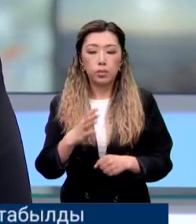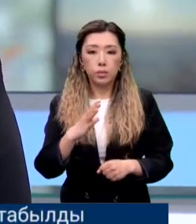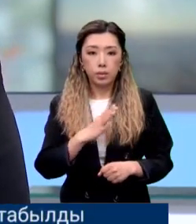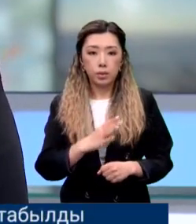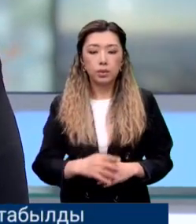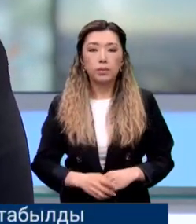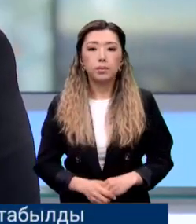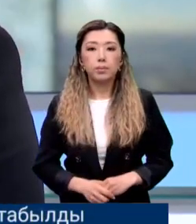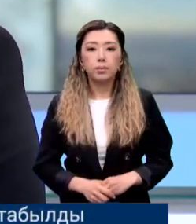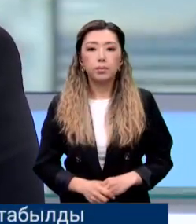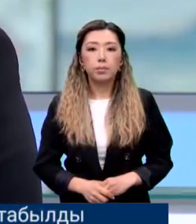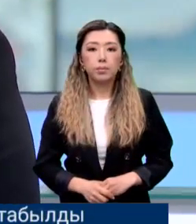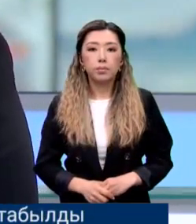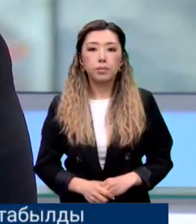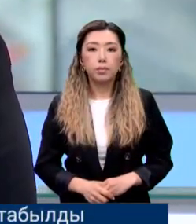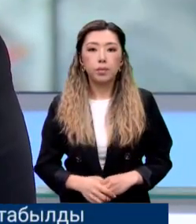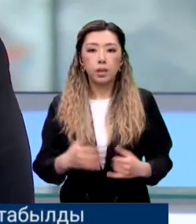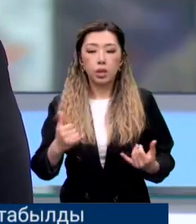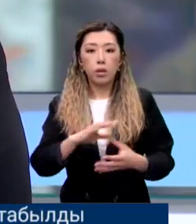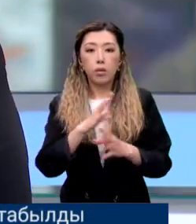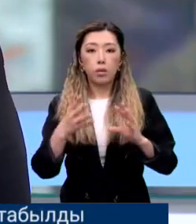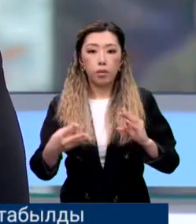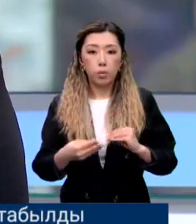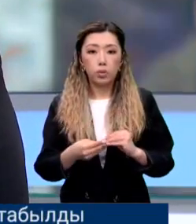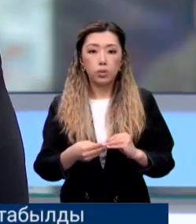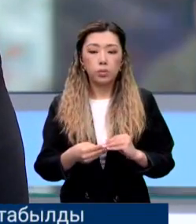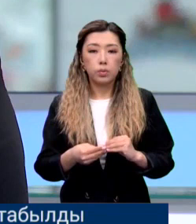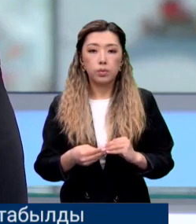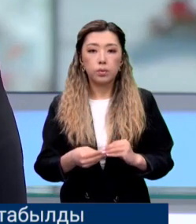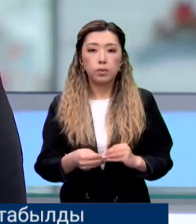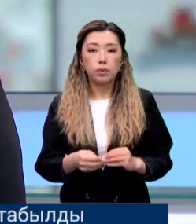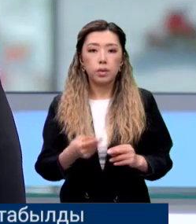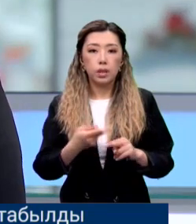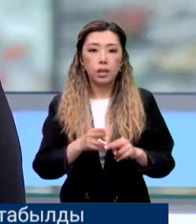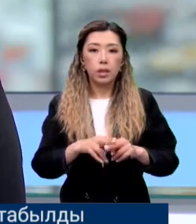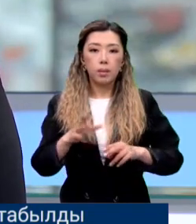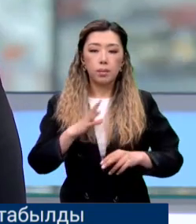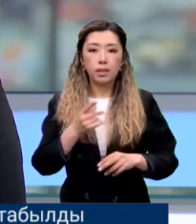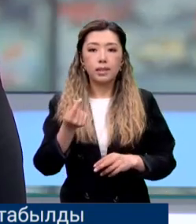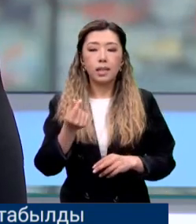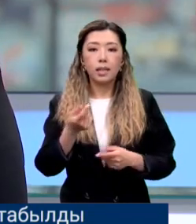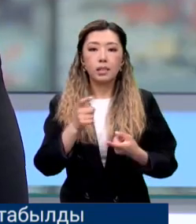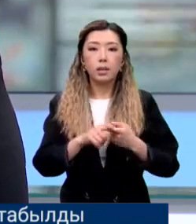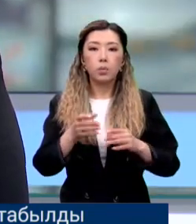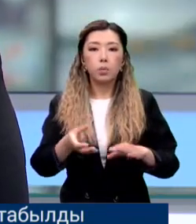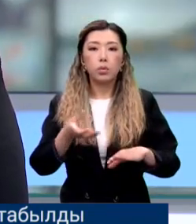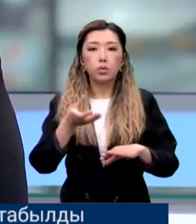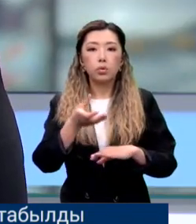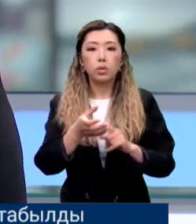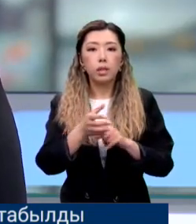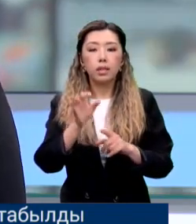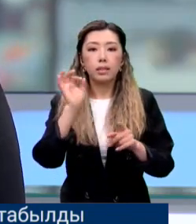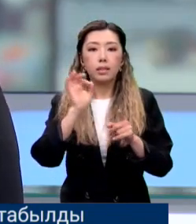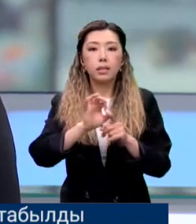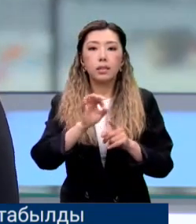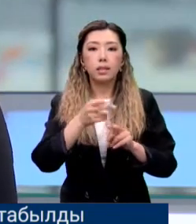через этот фонд. Но в целом, я думаю, что это был, наверное, бюджет, предусмотренный